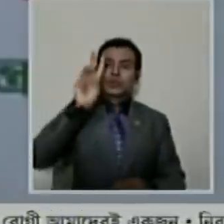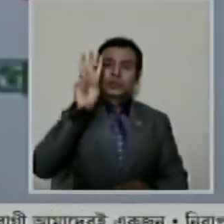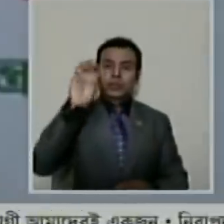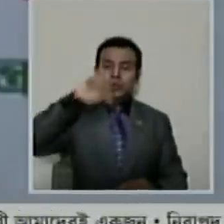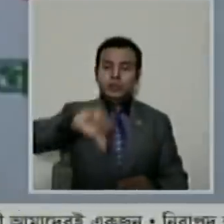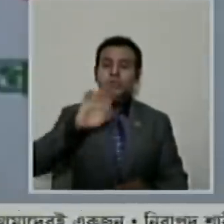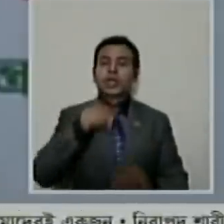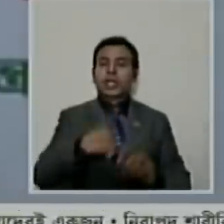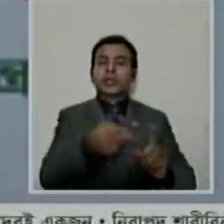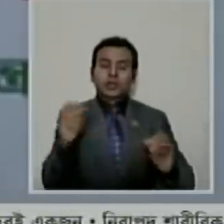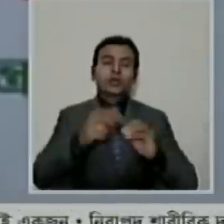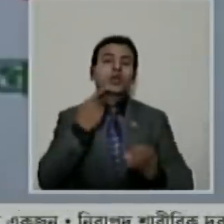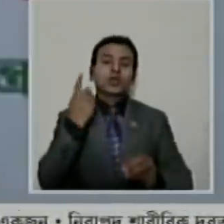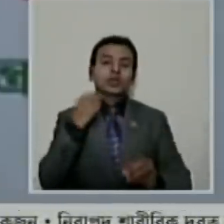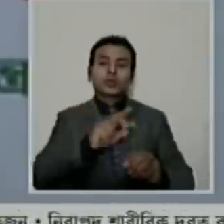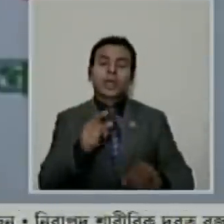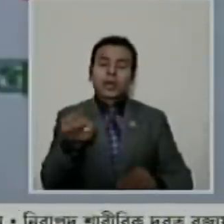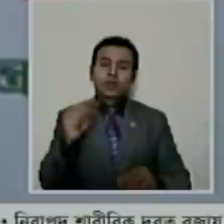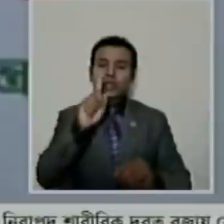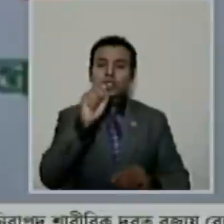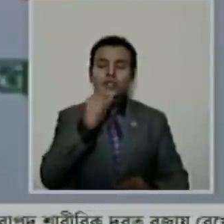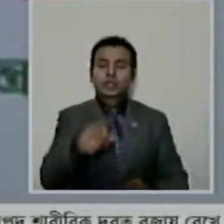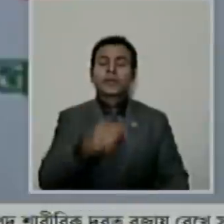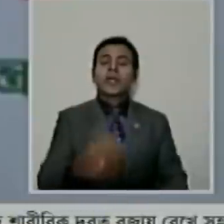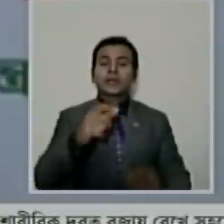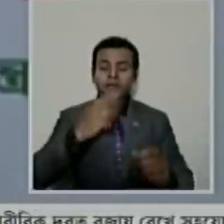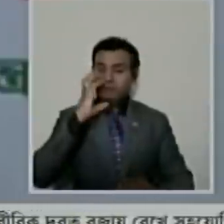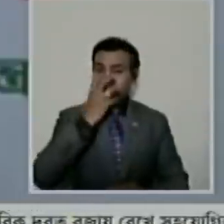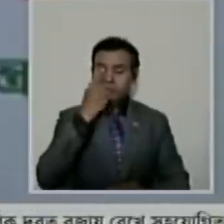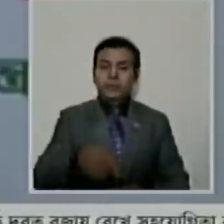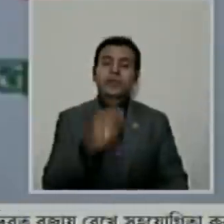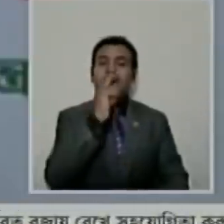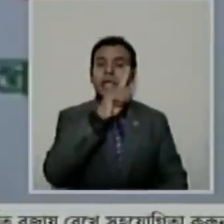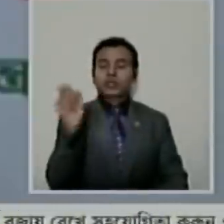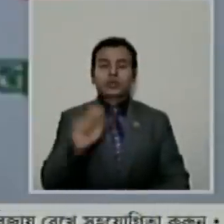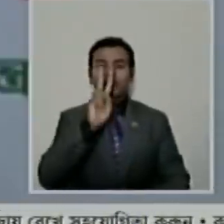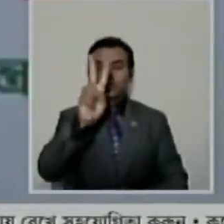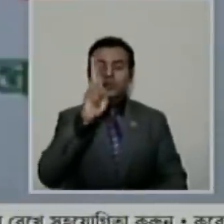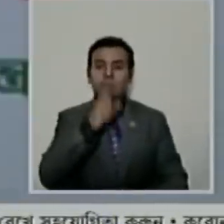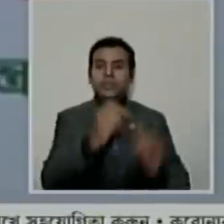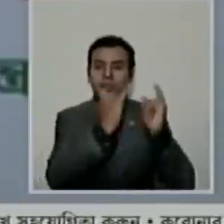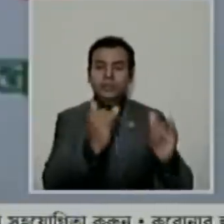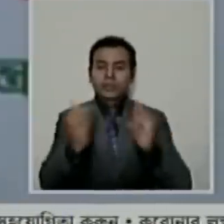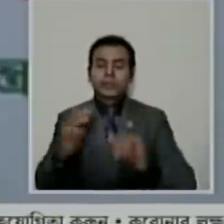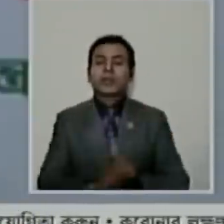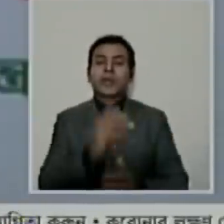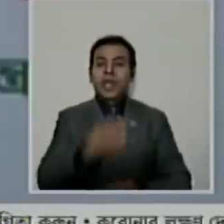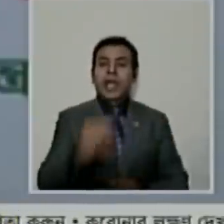এখানে উল্লেখ্য যে আইসিইউ বেড এবং ডায়ালাইসিস ইউনিট সবগুলি আরো বাড়ানোর প্রক্রিয়াধীন।